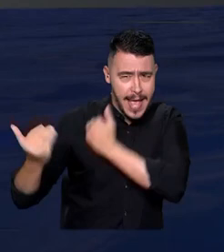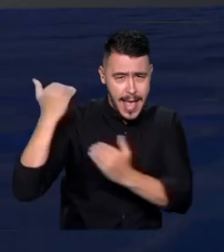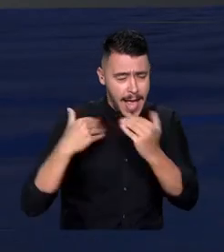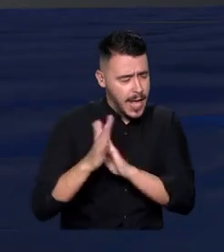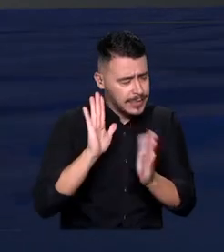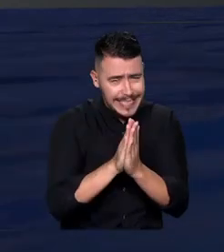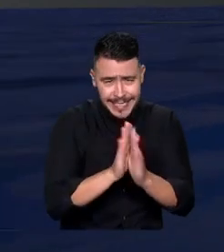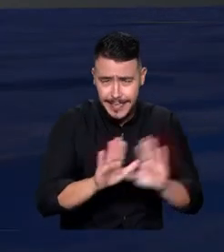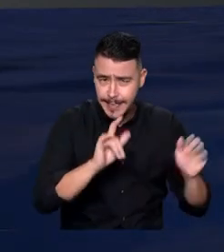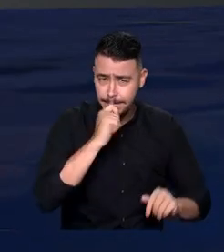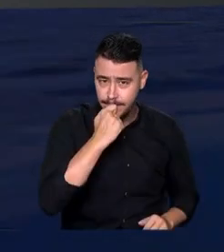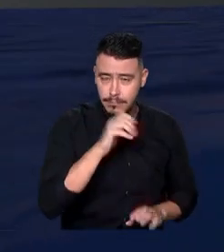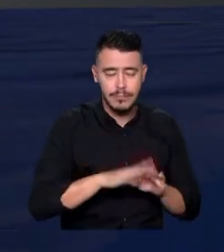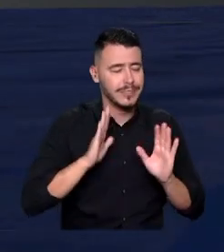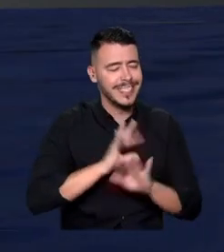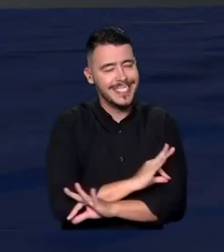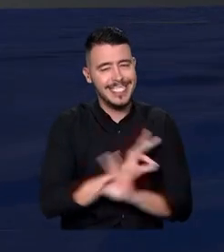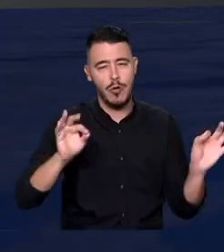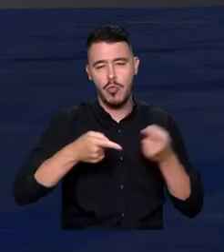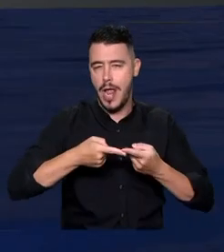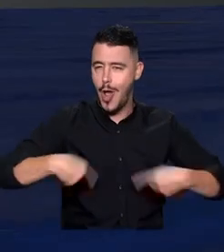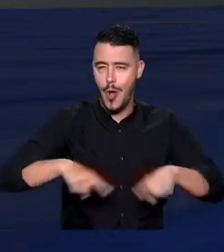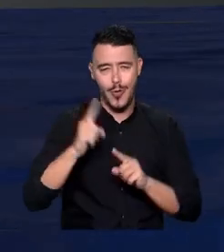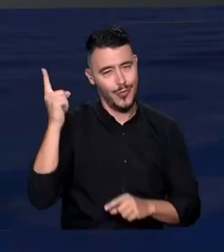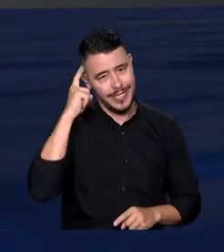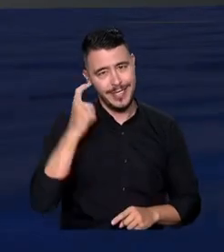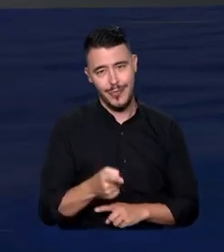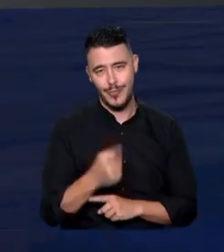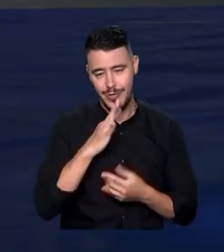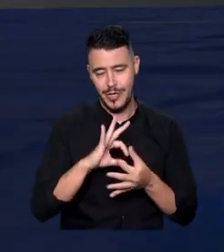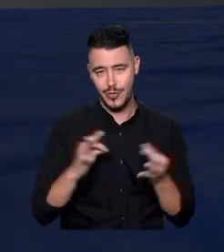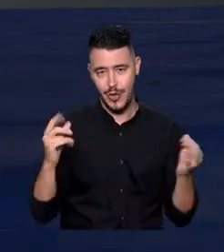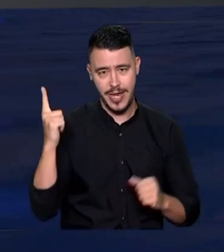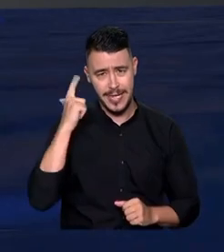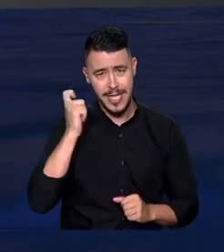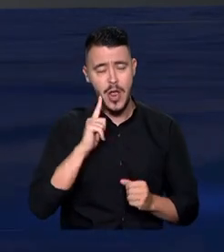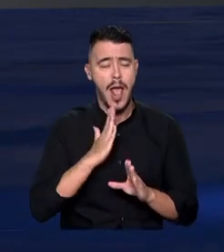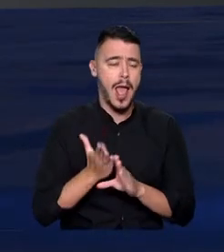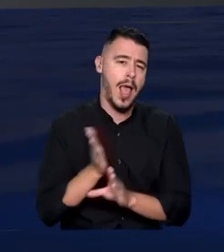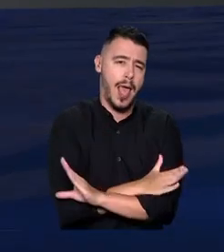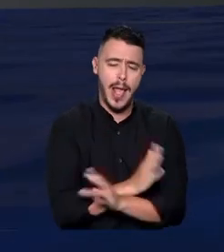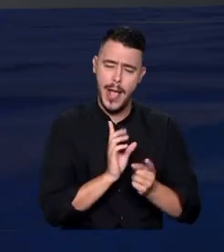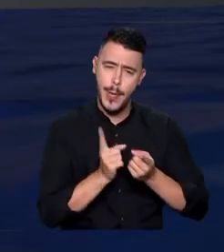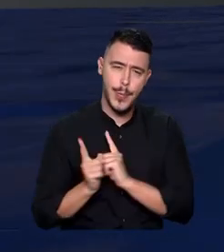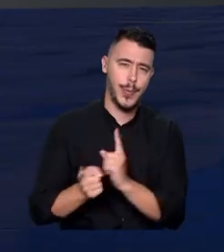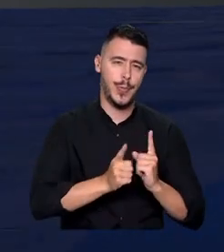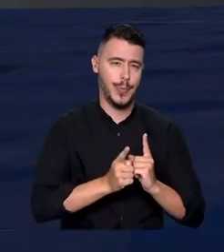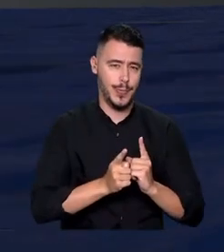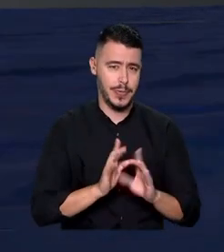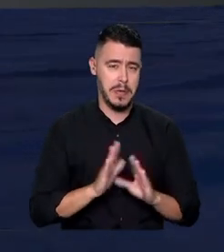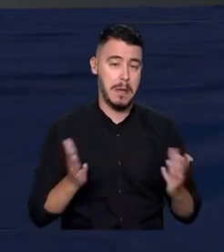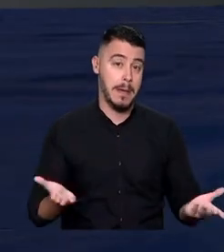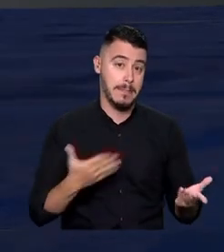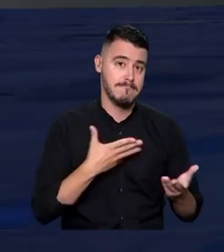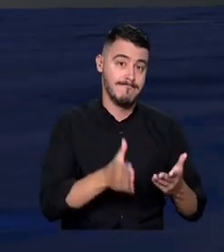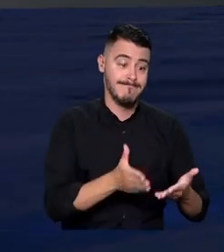Όμως όλοι ξέρουν. Γιατί η Θαλαμικό, σύμφωνα με την κατάθεση του καπετάνιου, έχει πάει και έχει έρθει 2-3 φορές. Προφανώς πήγαν